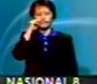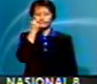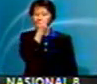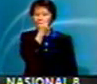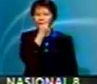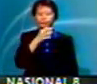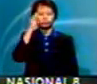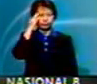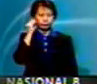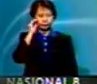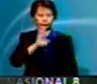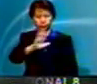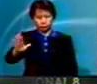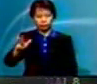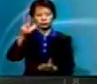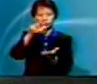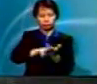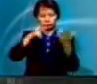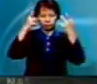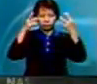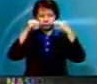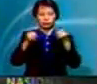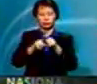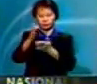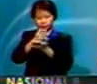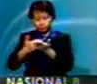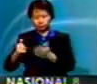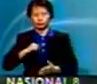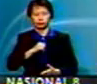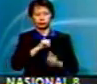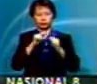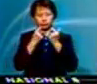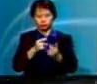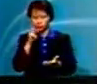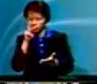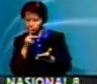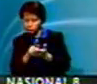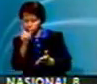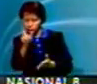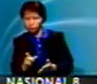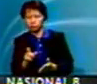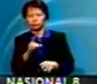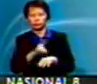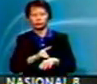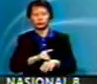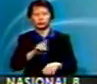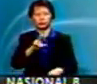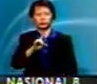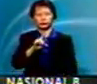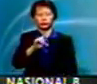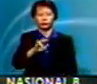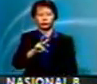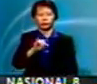Razak. Pengalaman mereka juga diiktiraf Perdana Menteri sebagai sebahagian anggota pasukan pengecaman mangsa bencana DVI